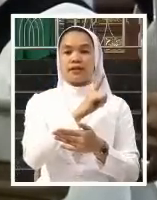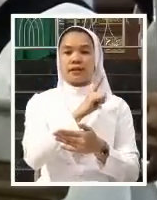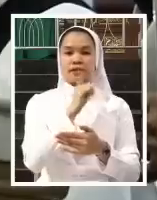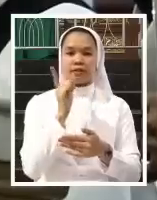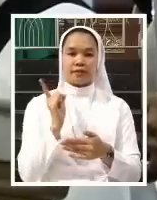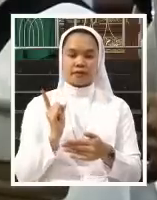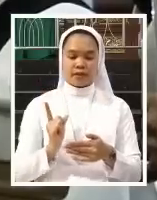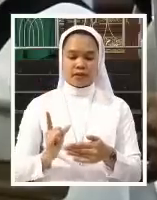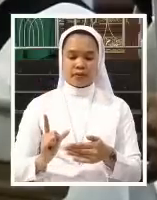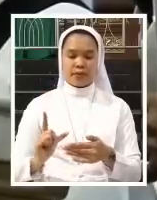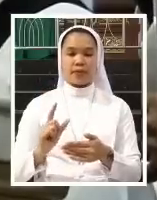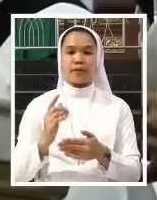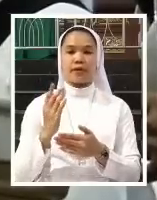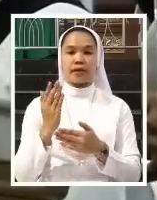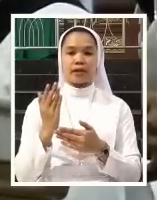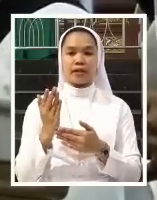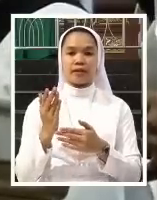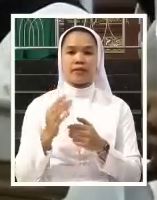kagurangnan.